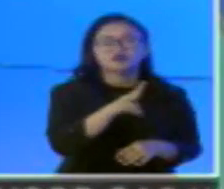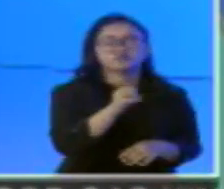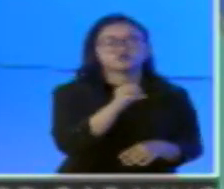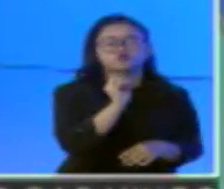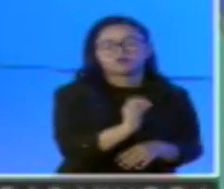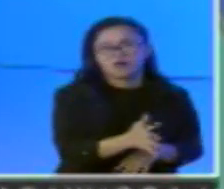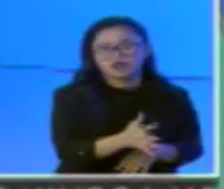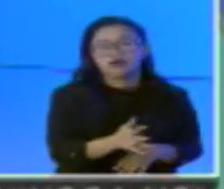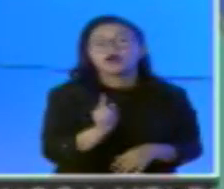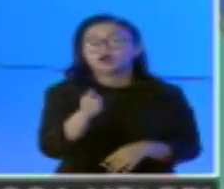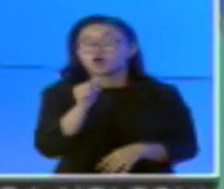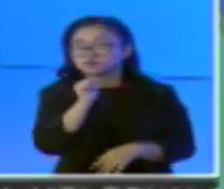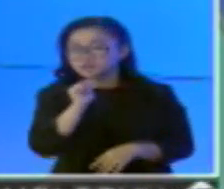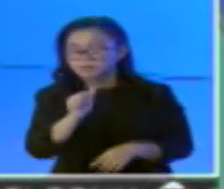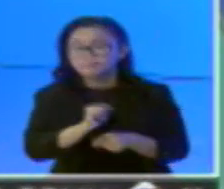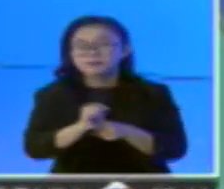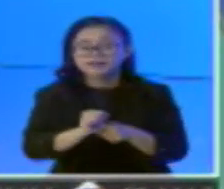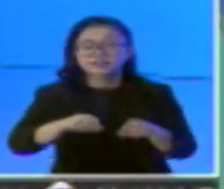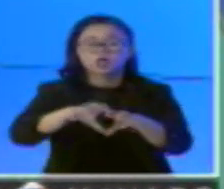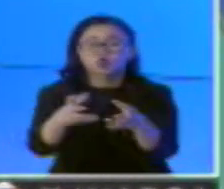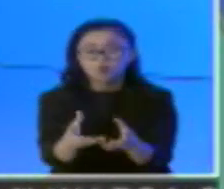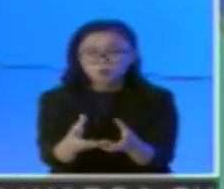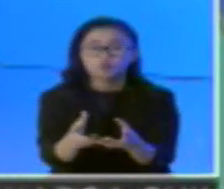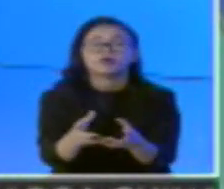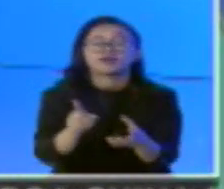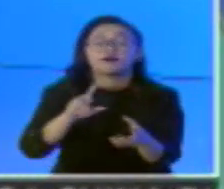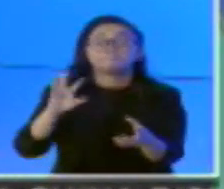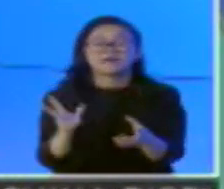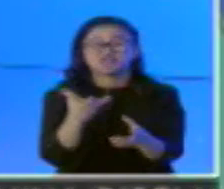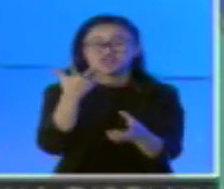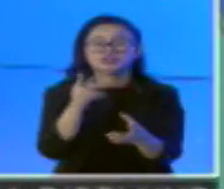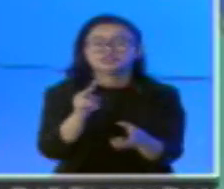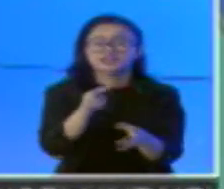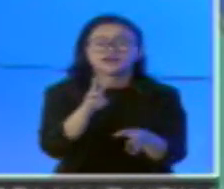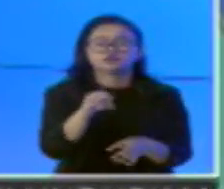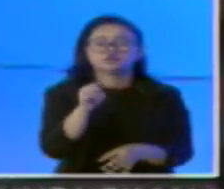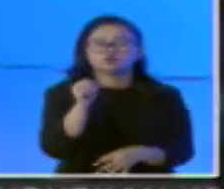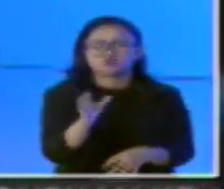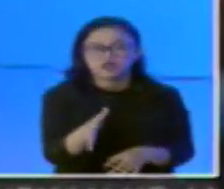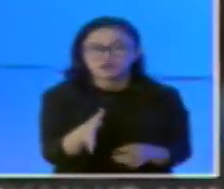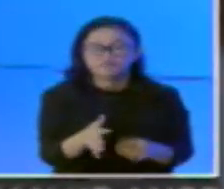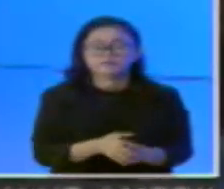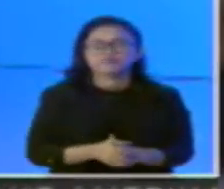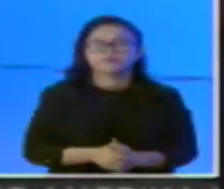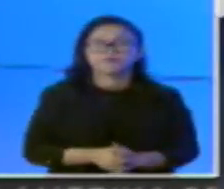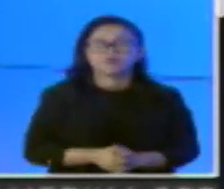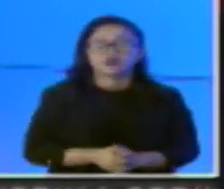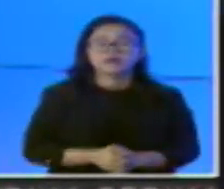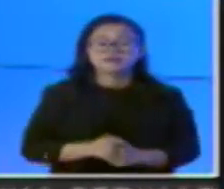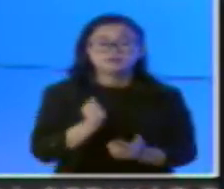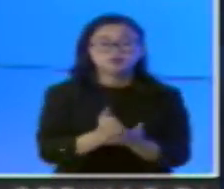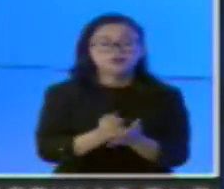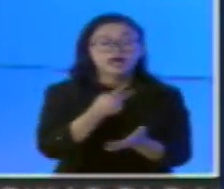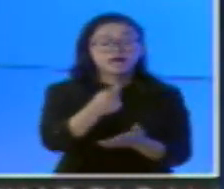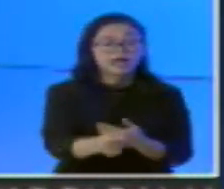rupiah. Sementara bonus bagi pelatih bergu penggondol medali emas mendapatkan 300 juta rupiah. Anggaran Kemenpora